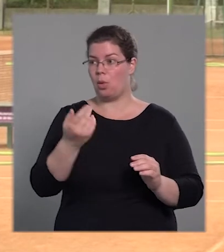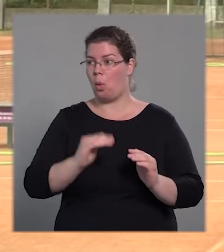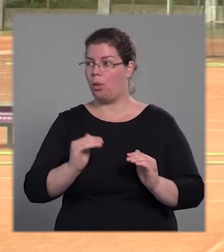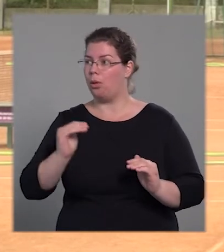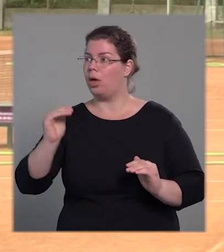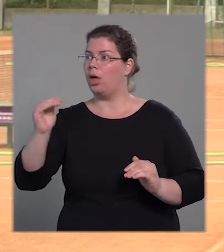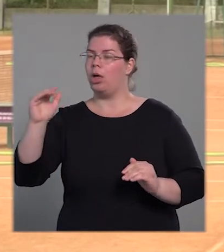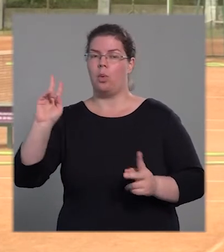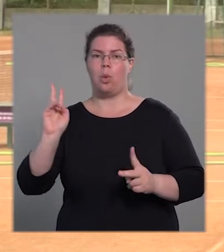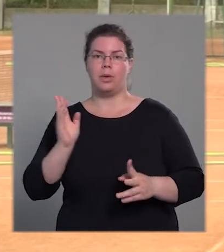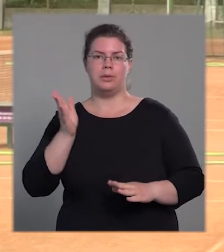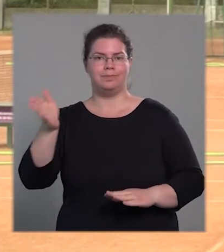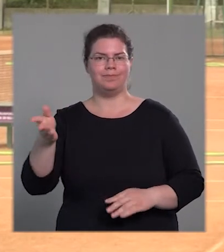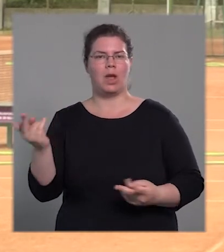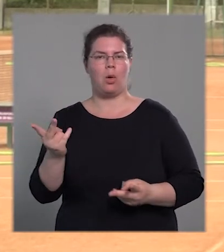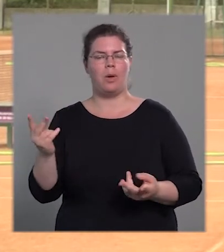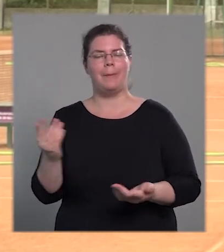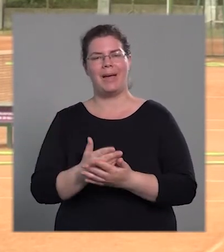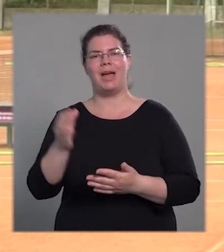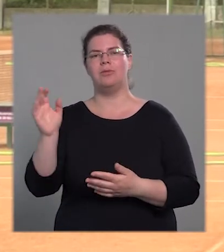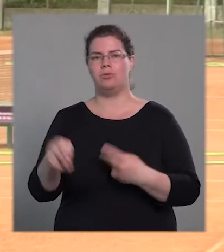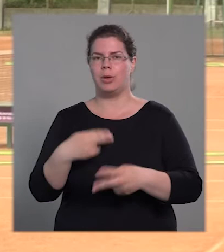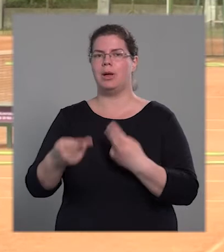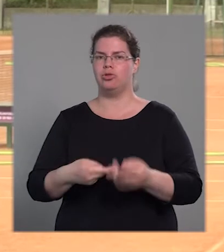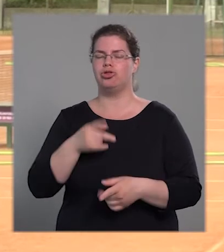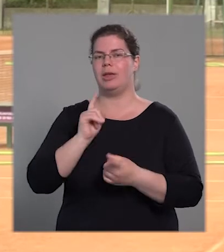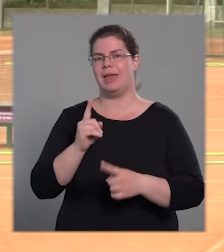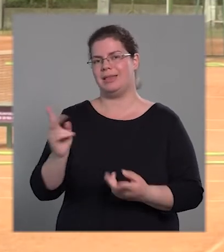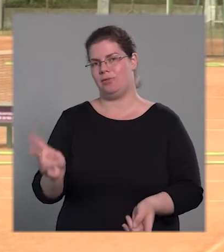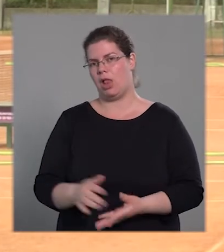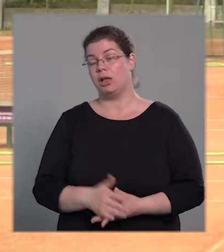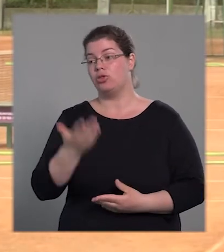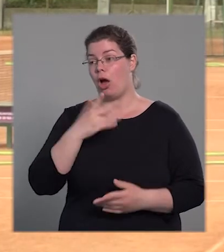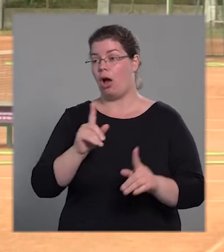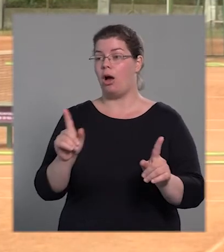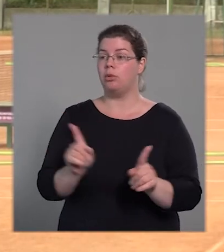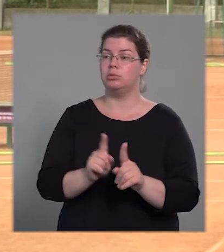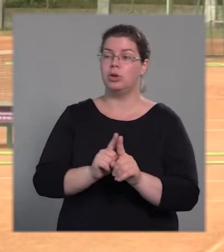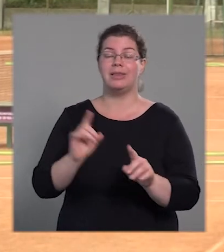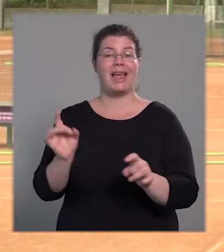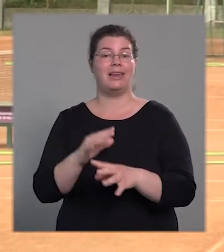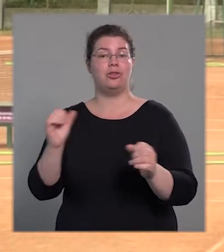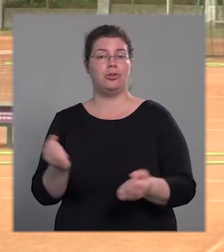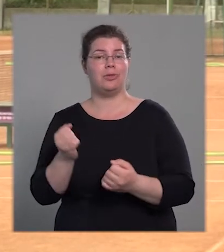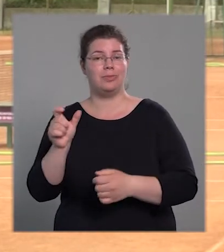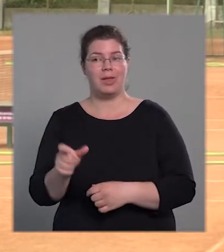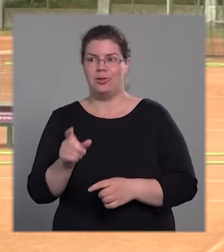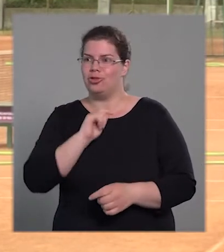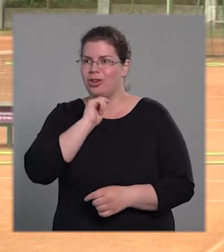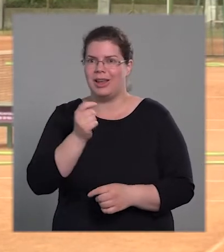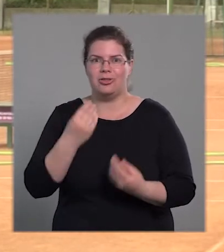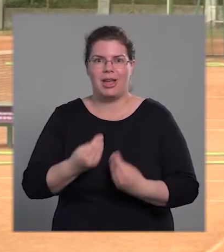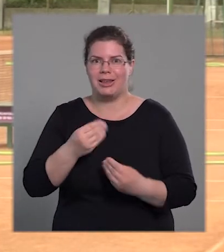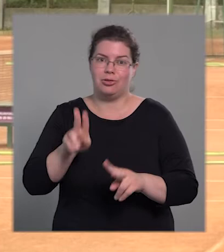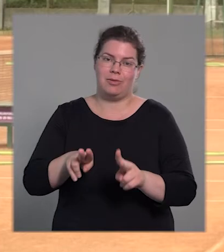olyan szintre, ahol már folyamatosan játszik valaki. És hogyha egy edző olyan szerencsés, hogy aztán sikeres játékos nevel, hát